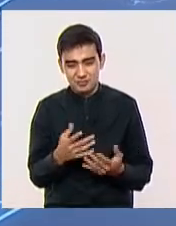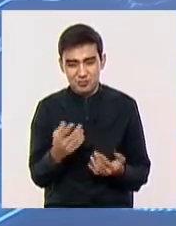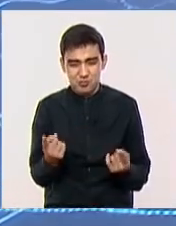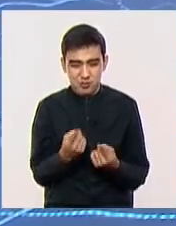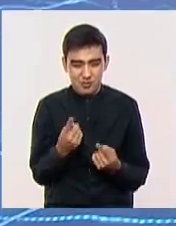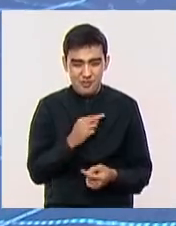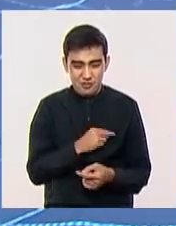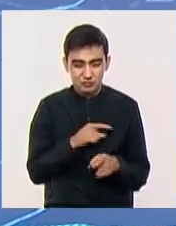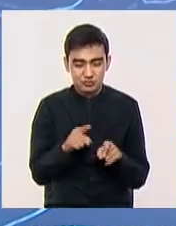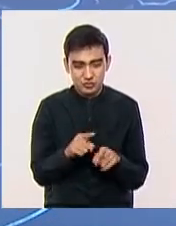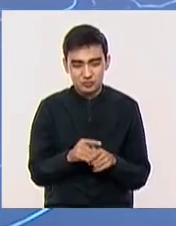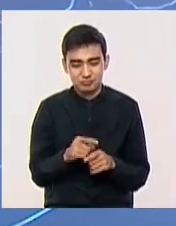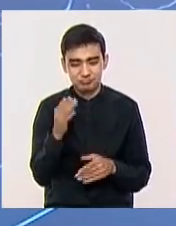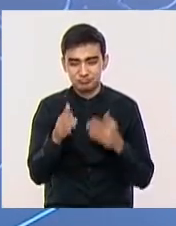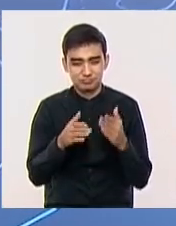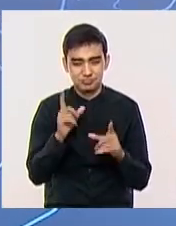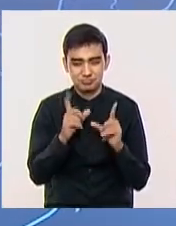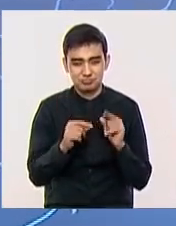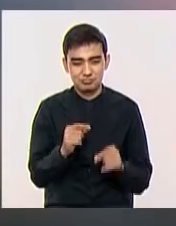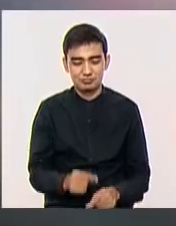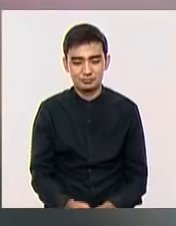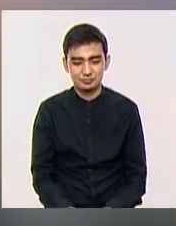простые рабочие. Далее Насипова продолжит.